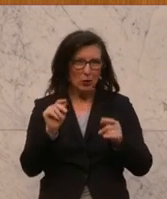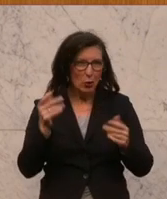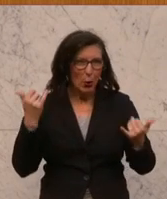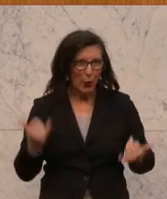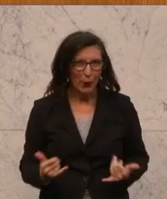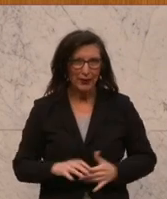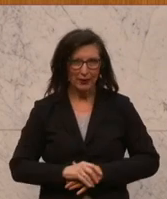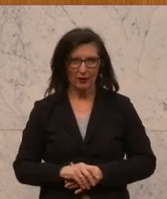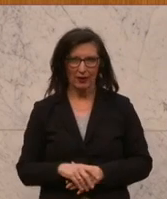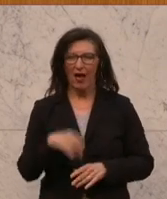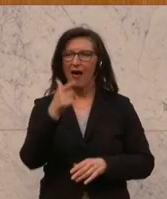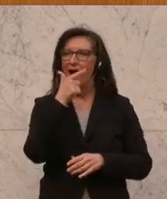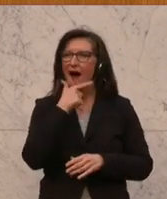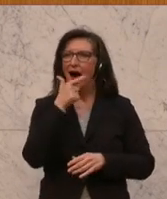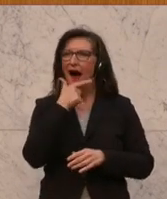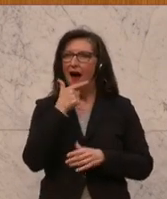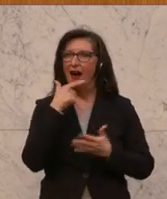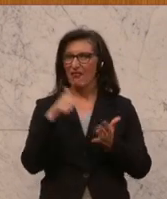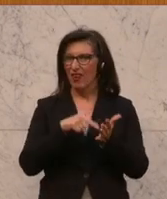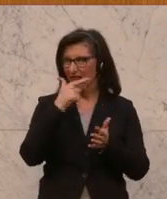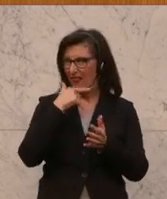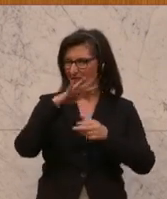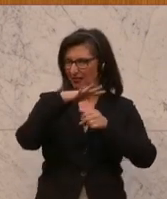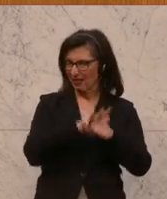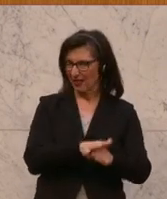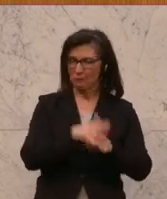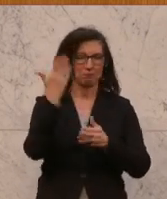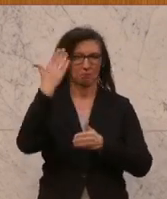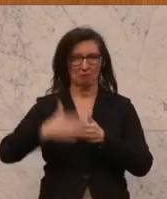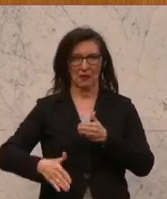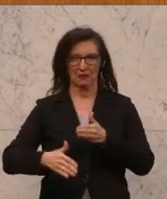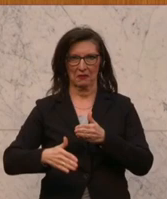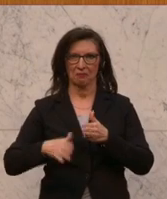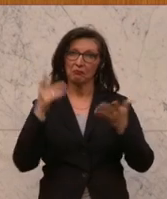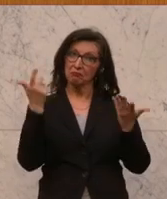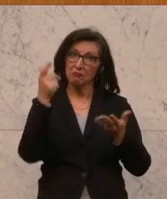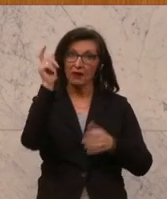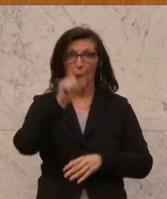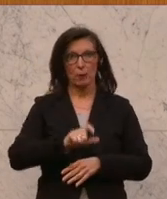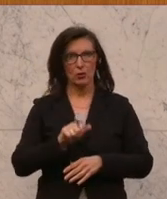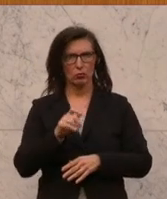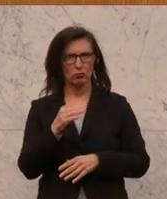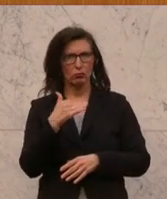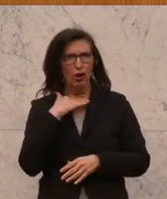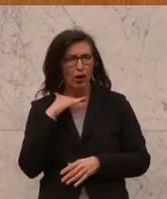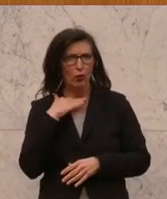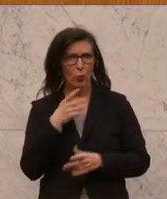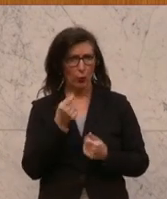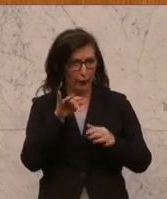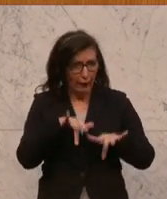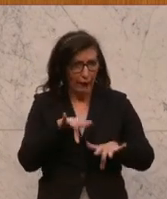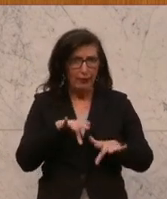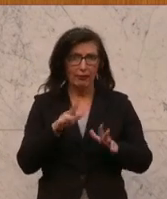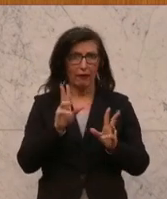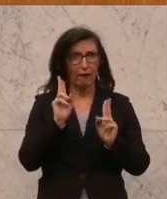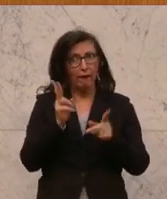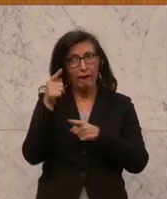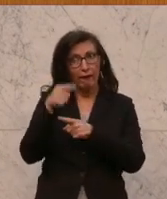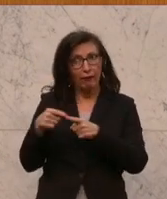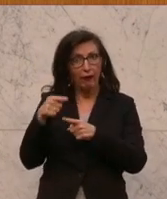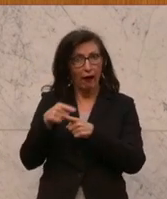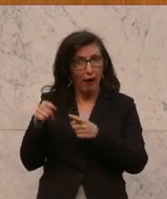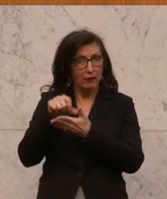diese Altersdiskriminierung. Derjenige, der genug finanzielle Sicherheiten hat, um den Kredit abzubezahlen,